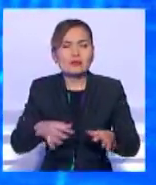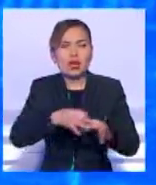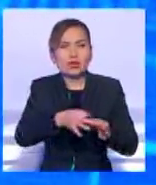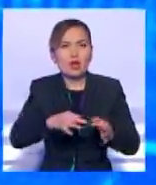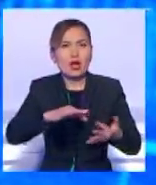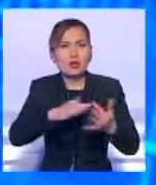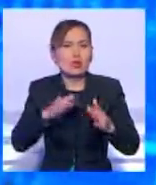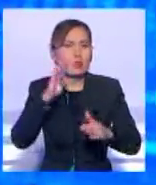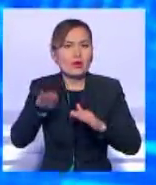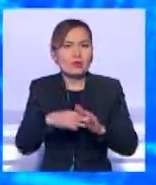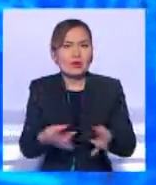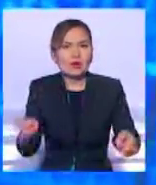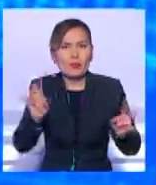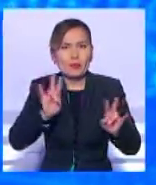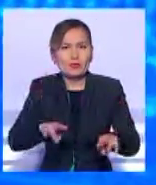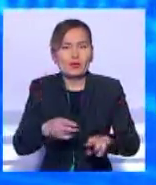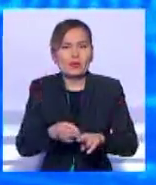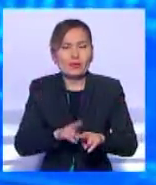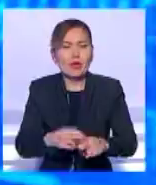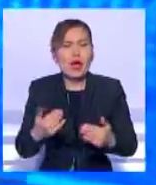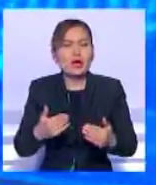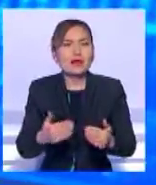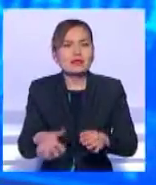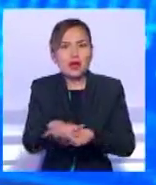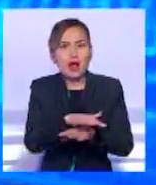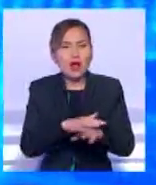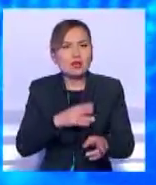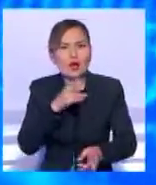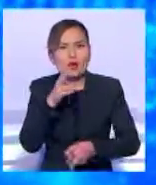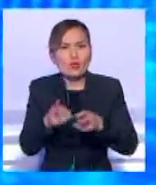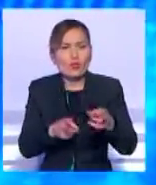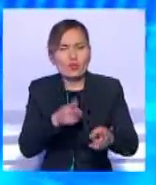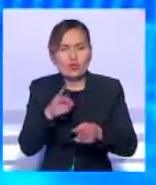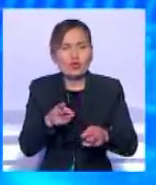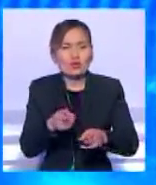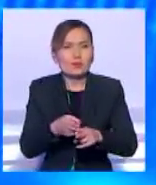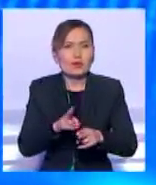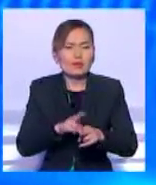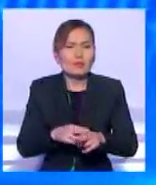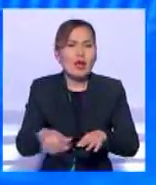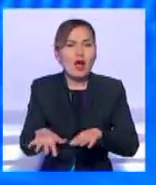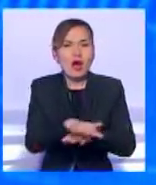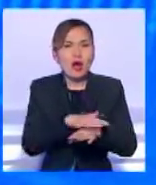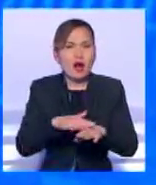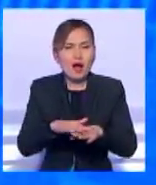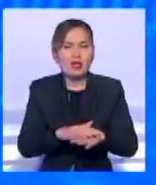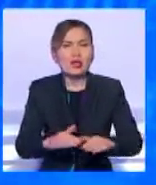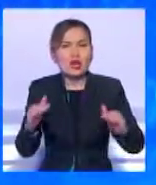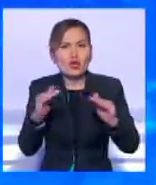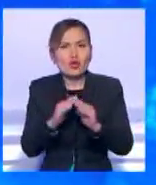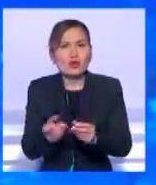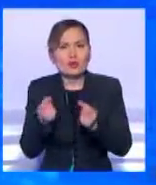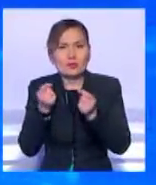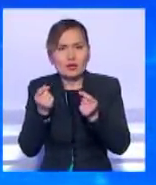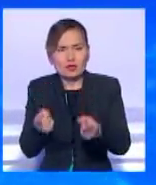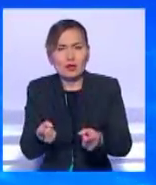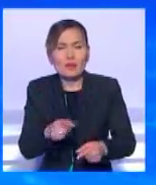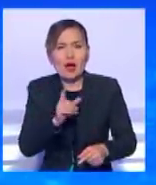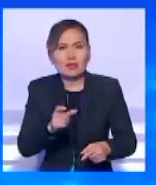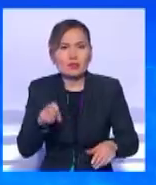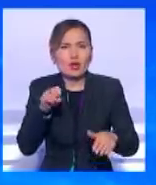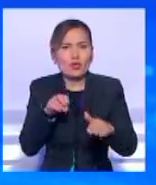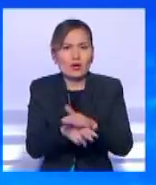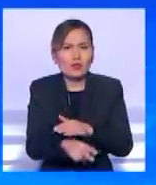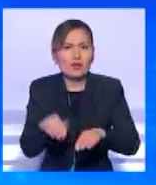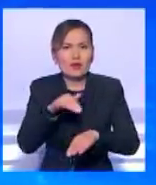жұмыстарын жүргізуде. Шұғыл түрде редакциямызға жолданған көріністерде үйлерін тастай көшіп жатқан халықтың әбігерге түскені байқалады.